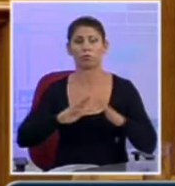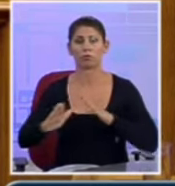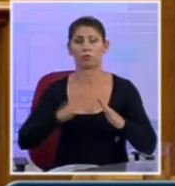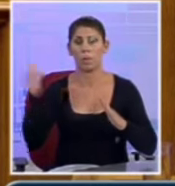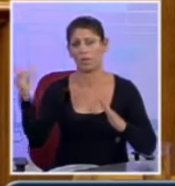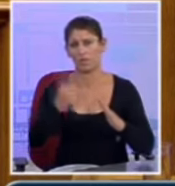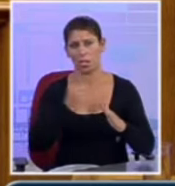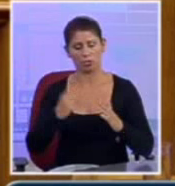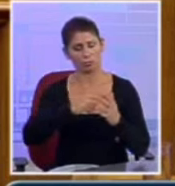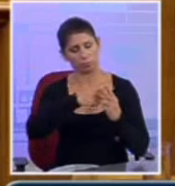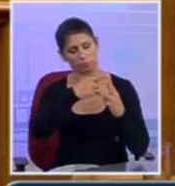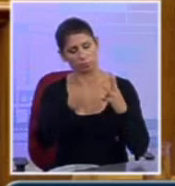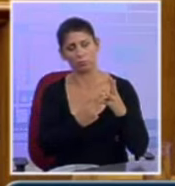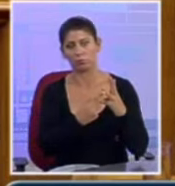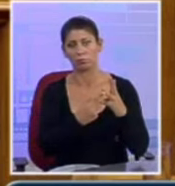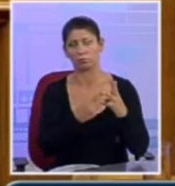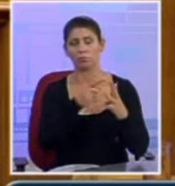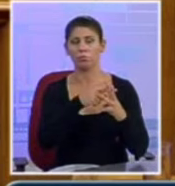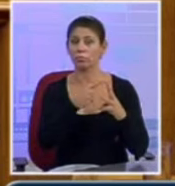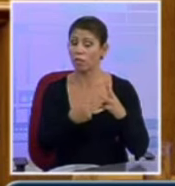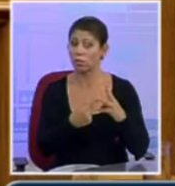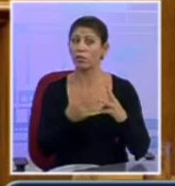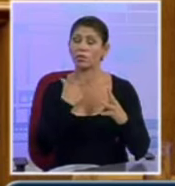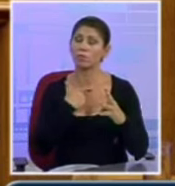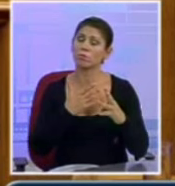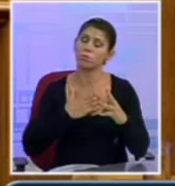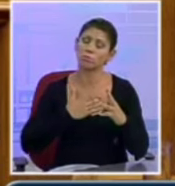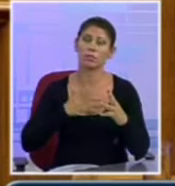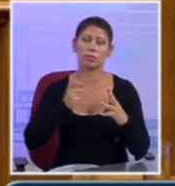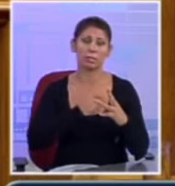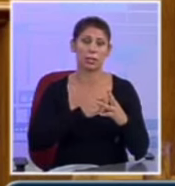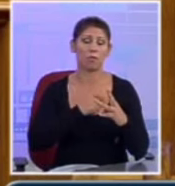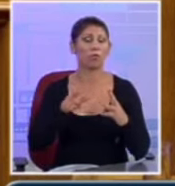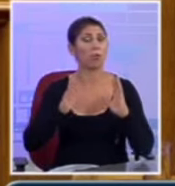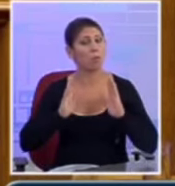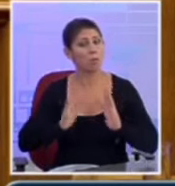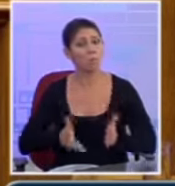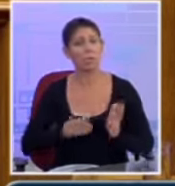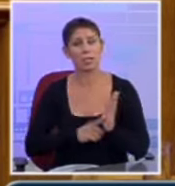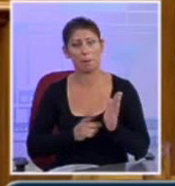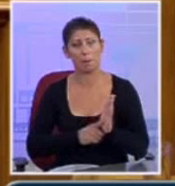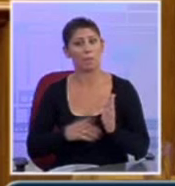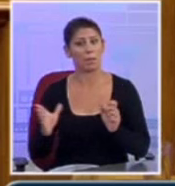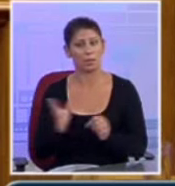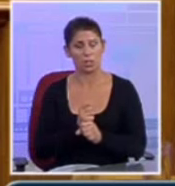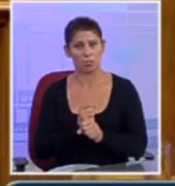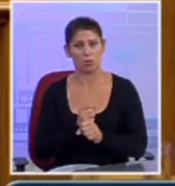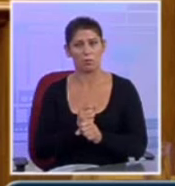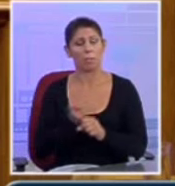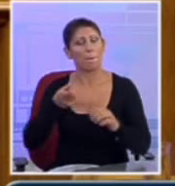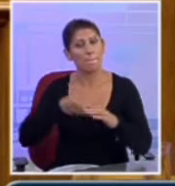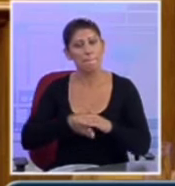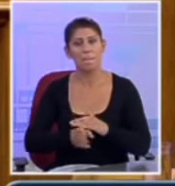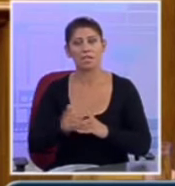του περιβάλλοντος. Αυτά είναι στοιχεία τα οποία κατά την εκτίμησή μας μπορούμε και πρέπει να τα πετύχουμε μέσα